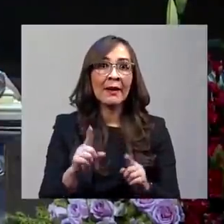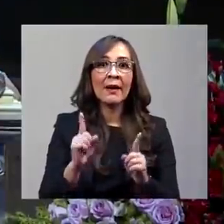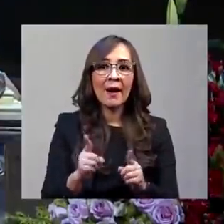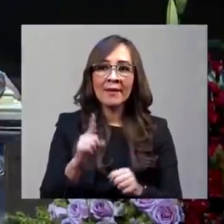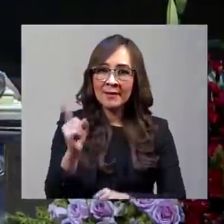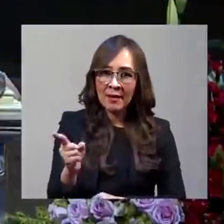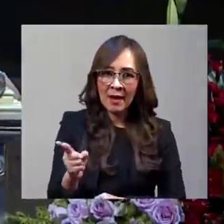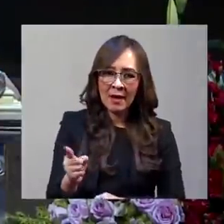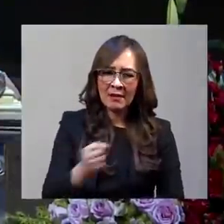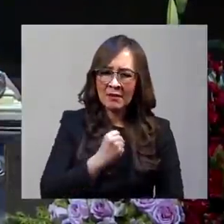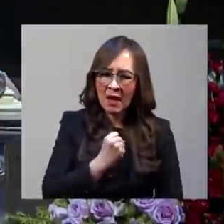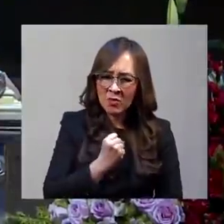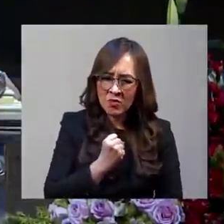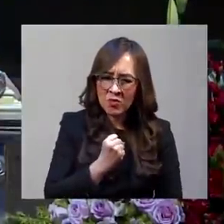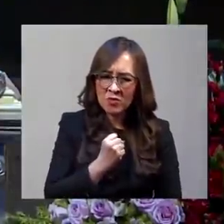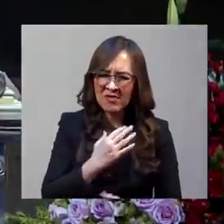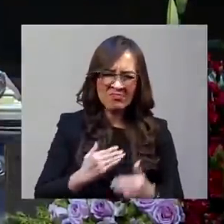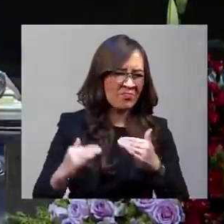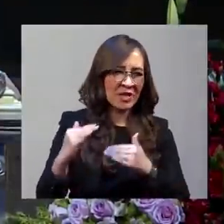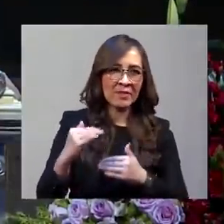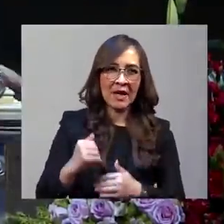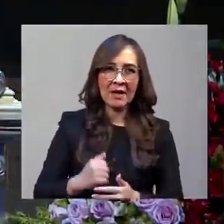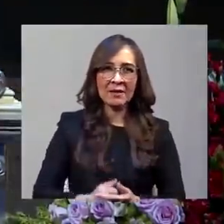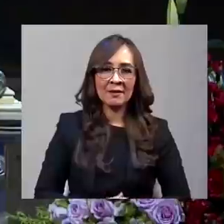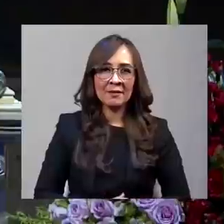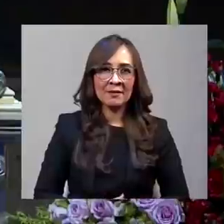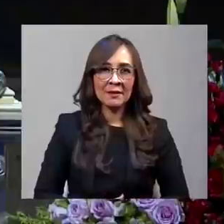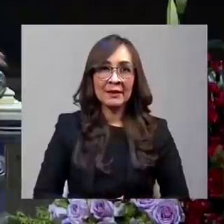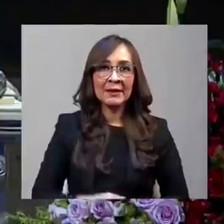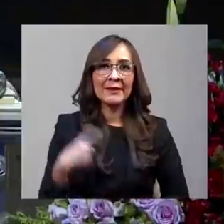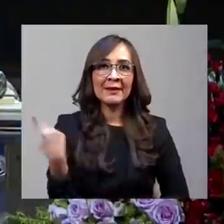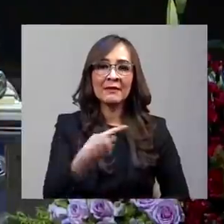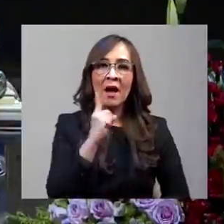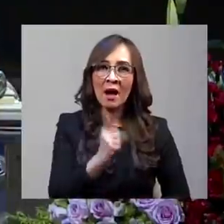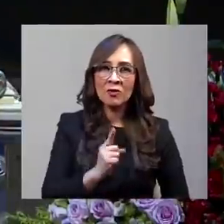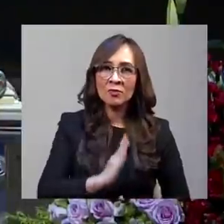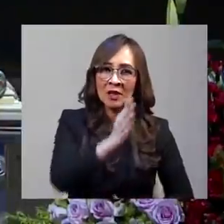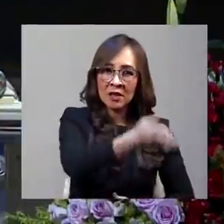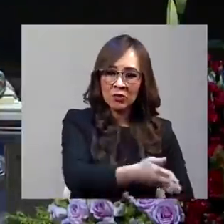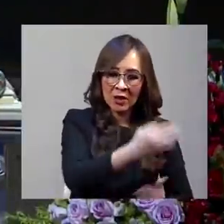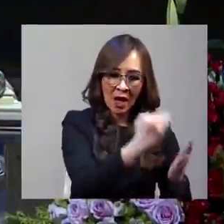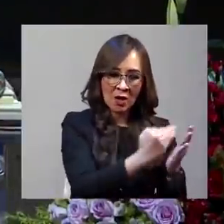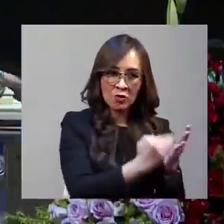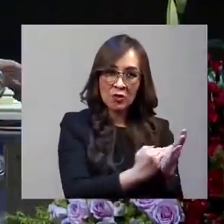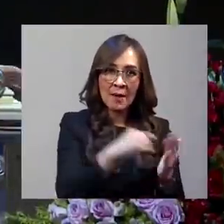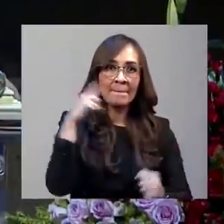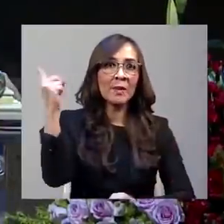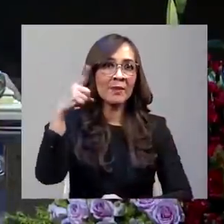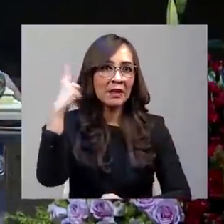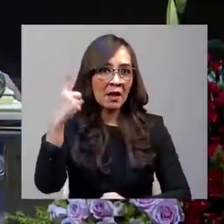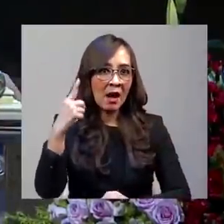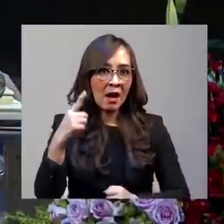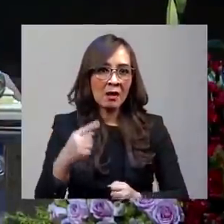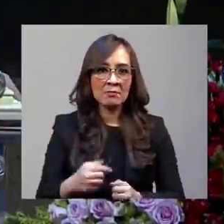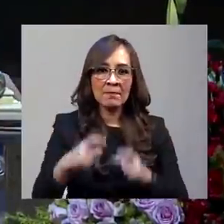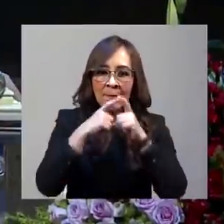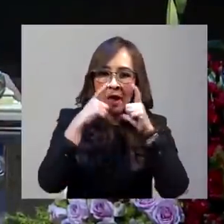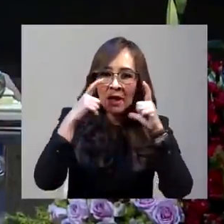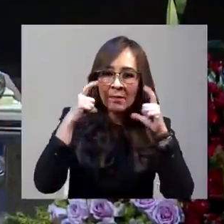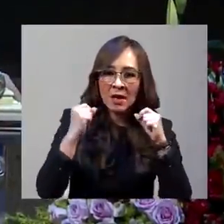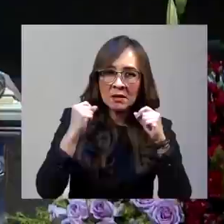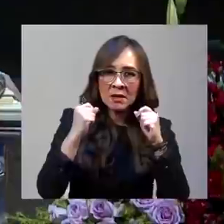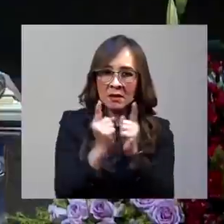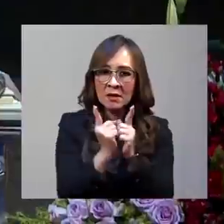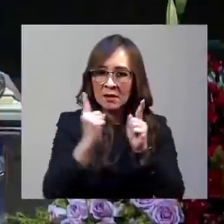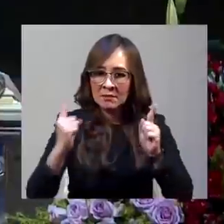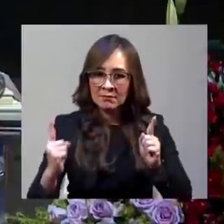Kita kayak gak percaya perlindungan Tuhan. Betul kita harus ikuti protokol pemerintah. Pakai masker, cuci tangan, hindari kerumunan. Iya